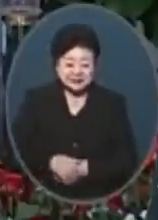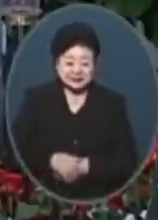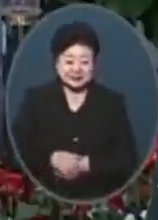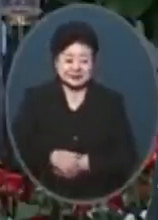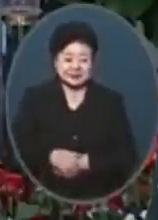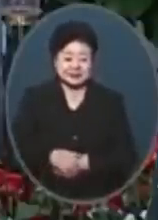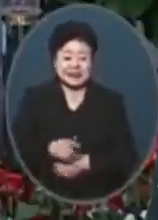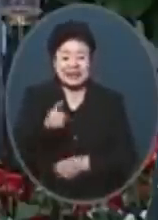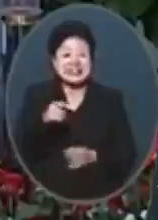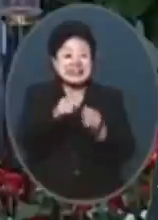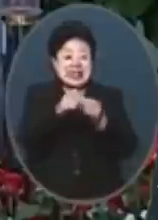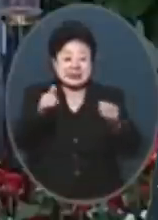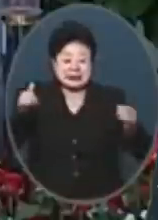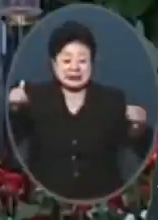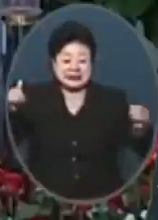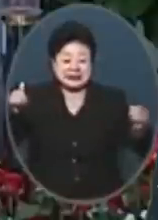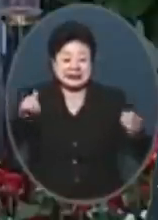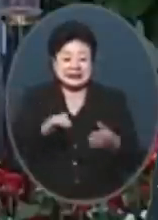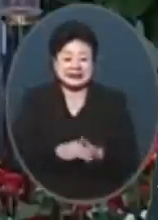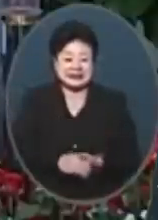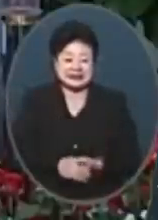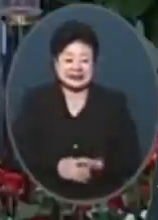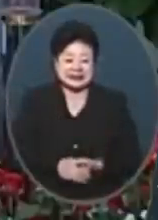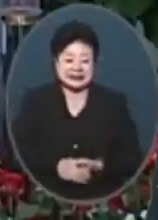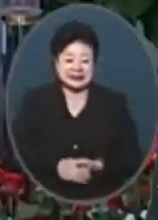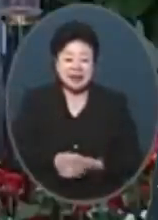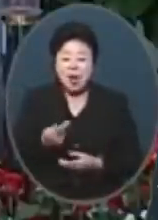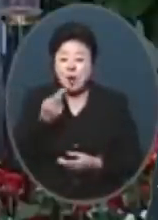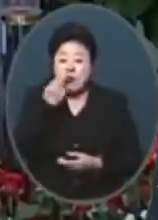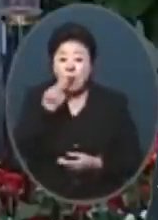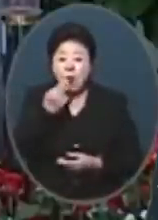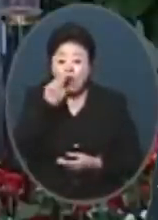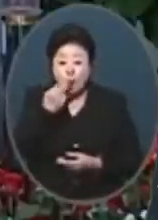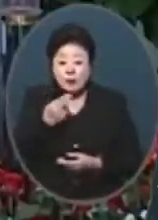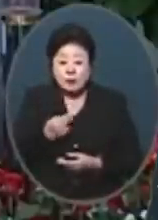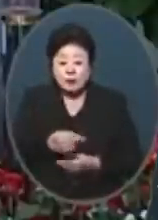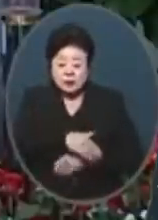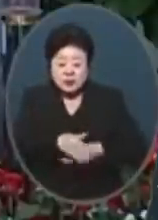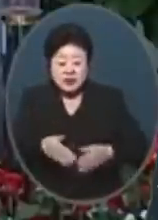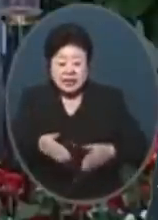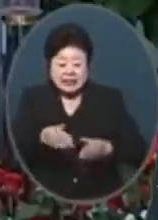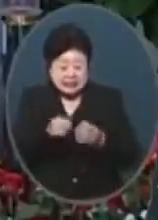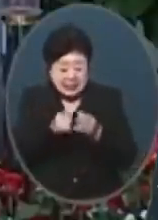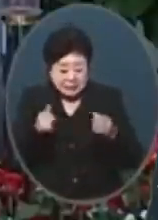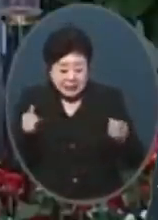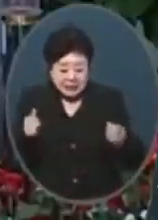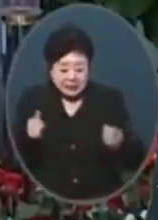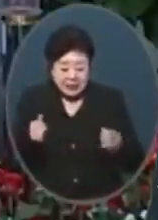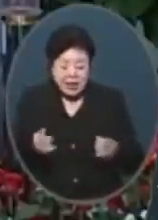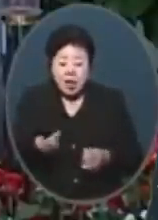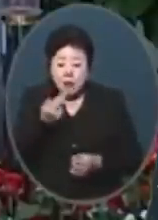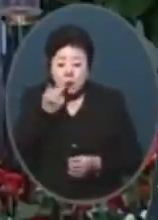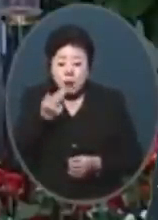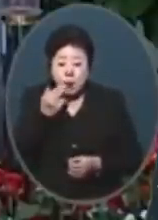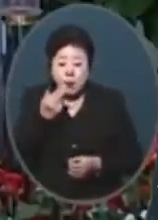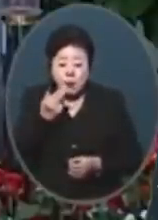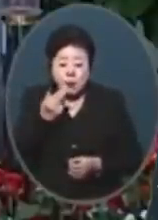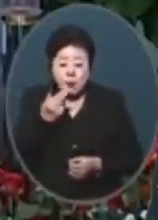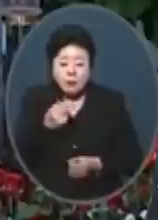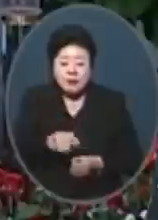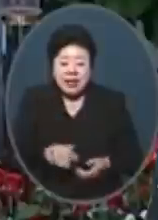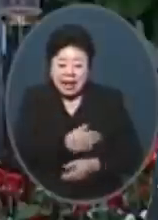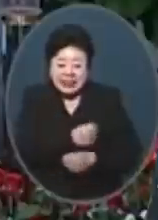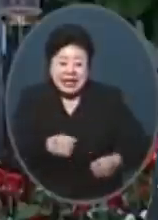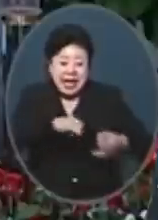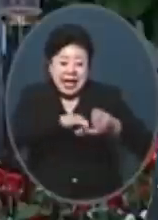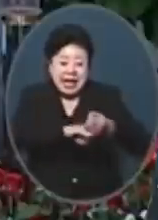이 사람은 보험 설계사였는데 하루는 보험 계약을 하러